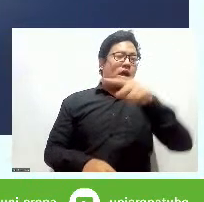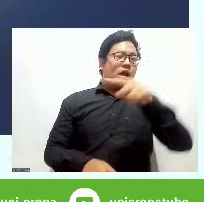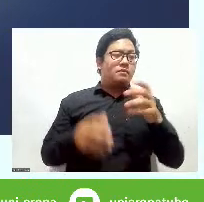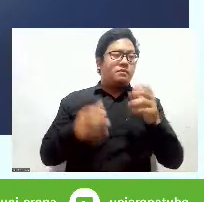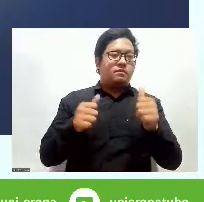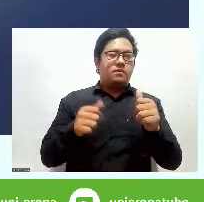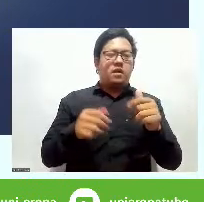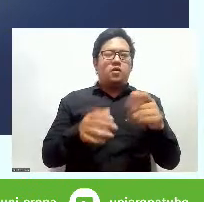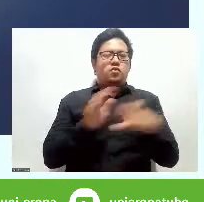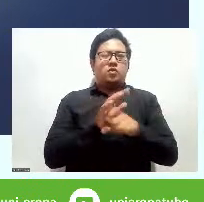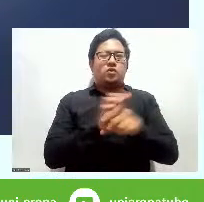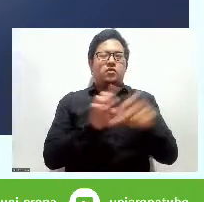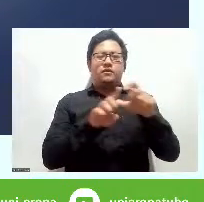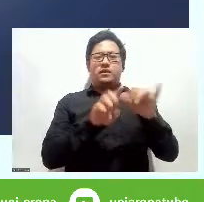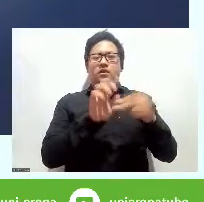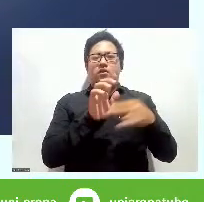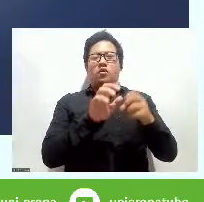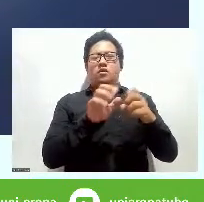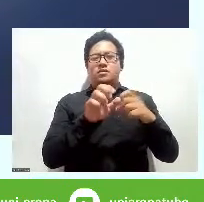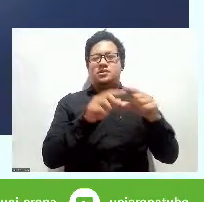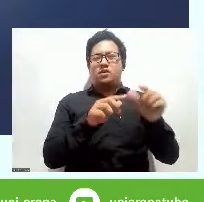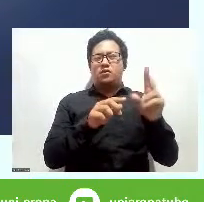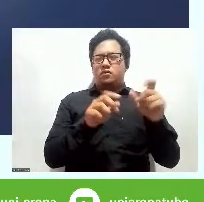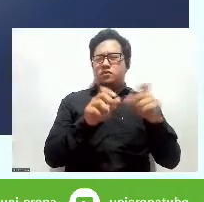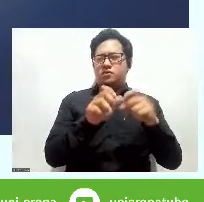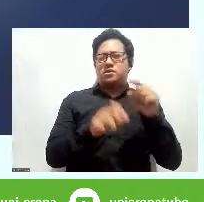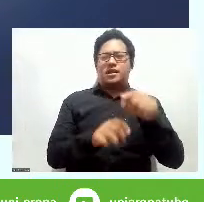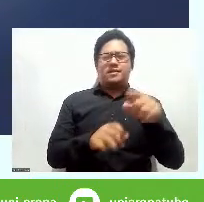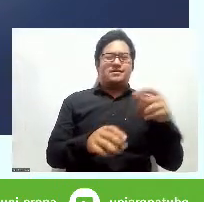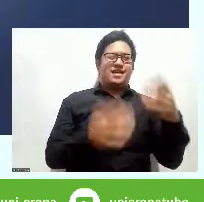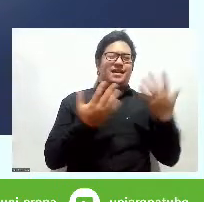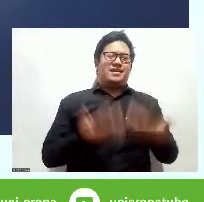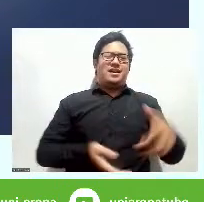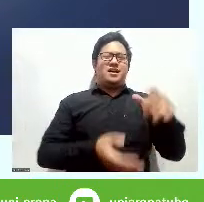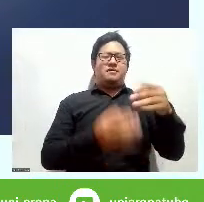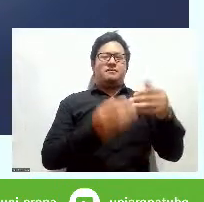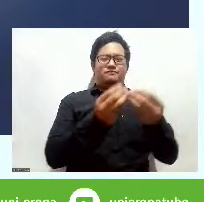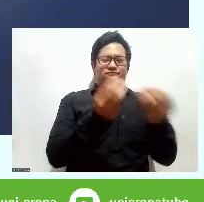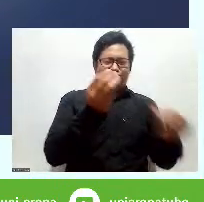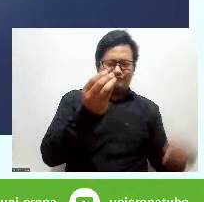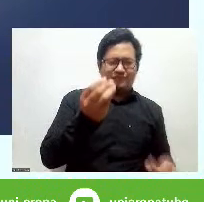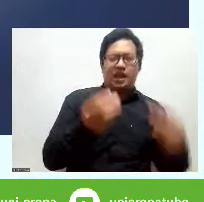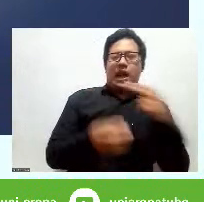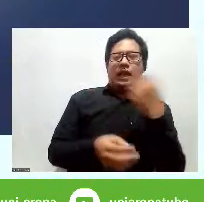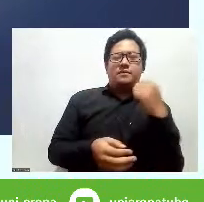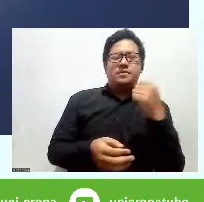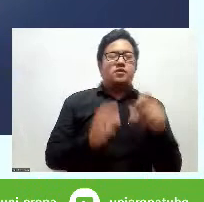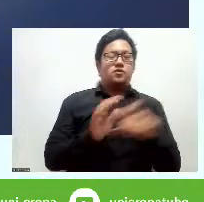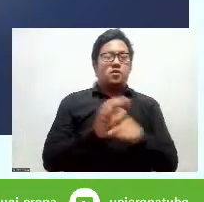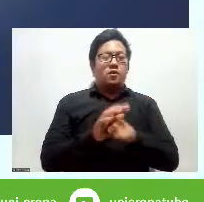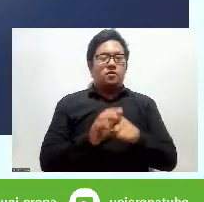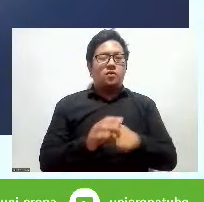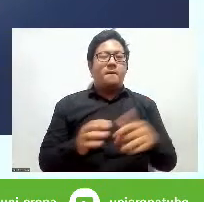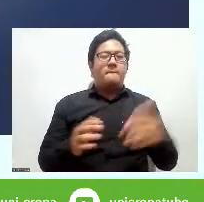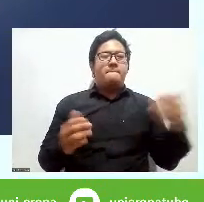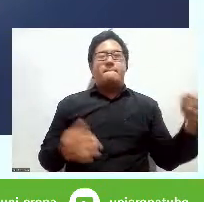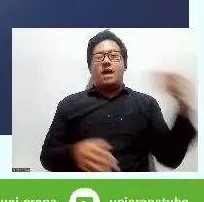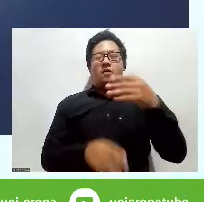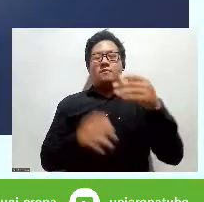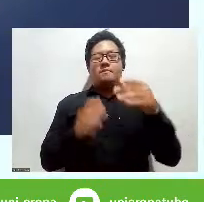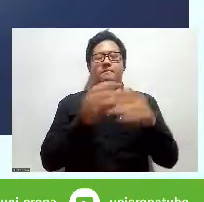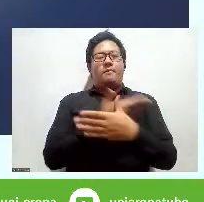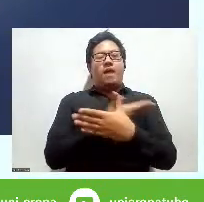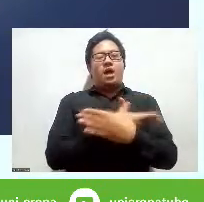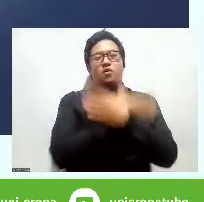denda bisa melihat itu semua bisa melihat paus nggak bisa melihat mungkin enggak pura-pura penyu udah nggak ada jangan sampai